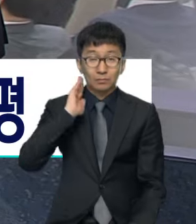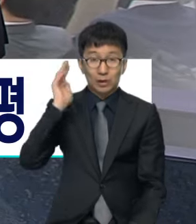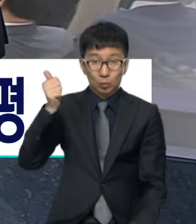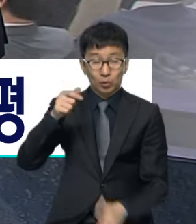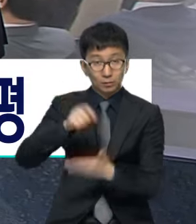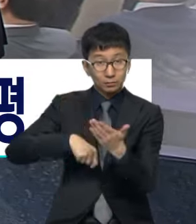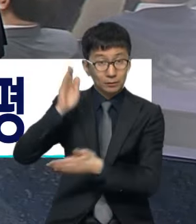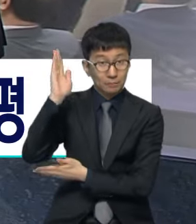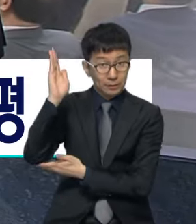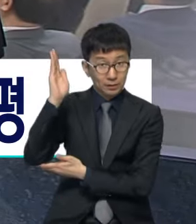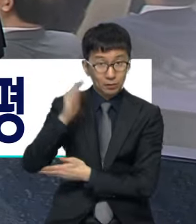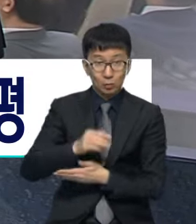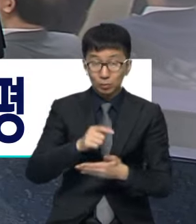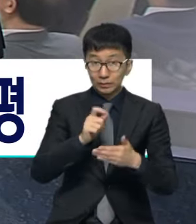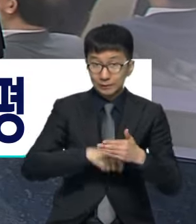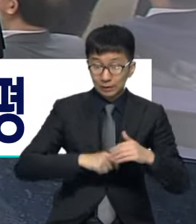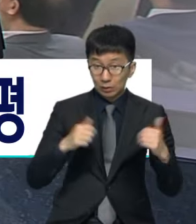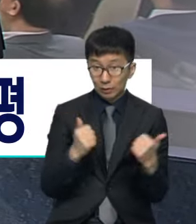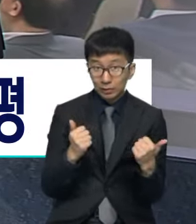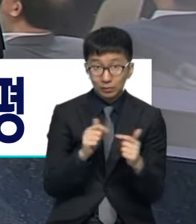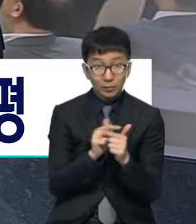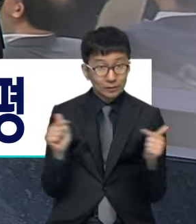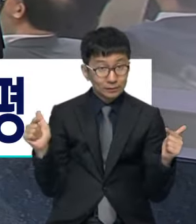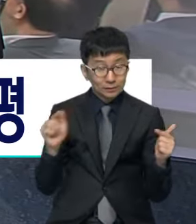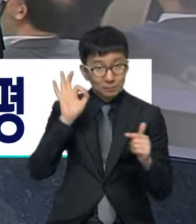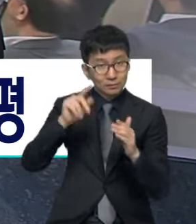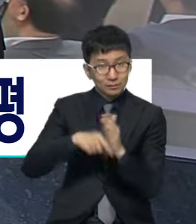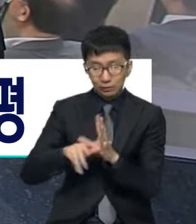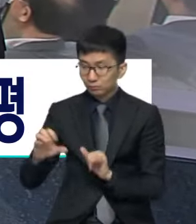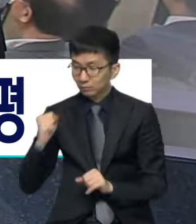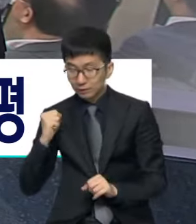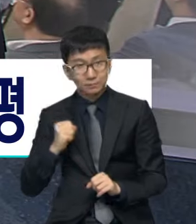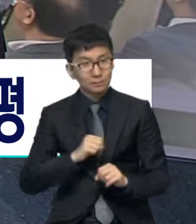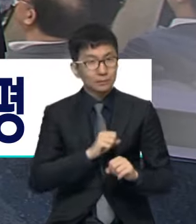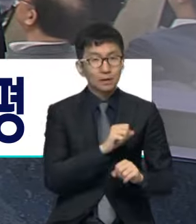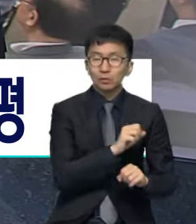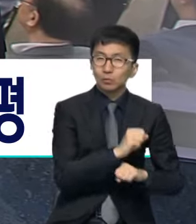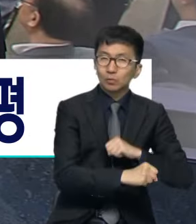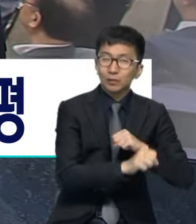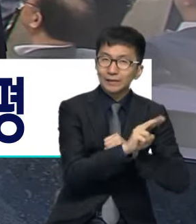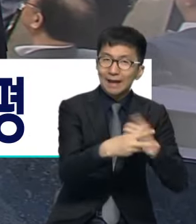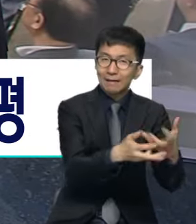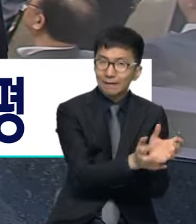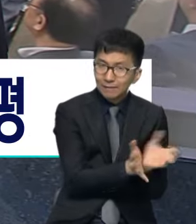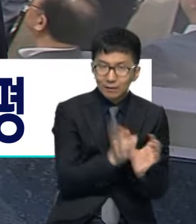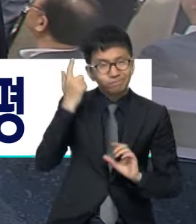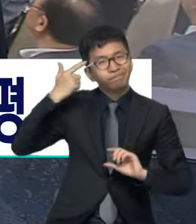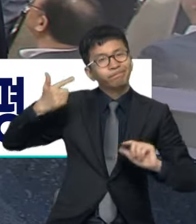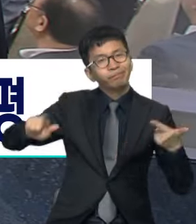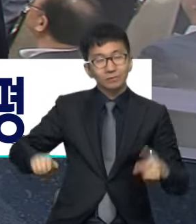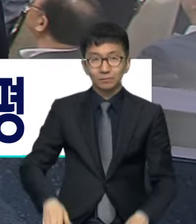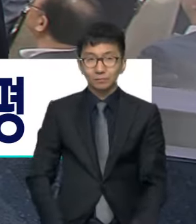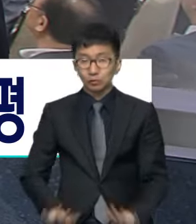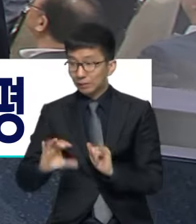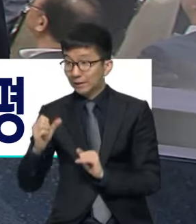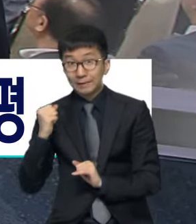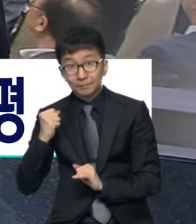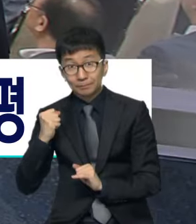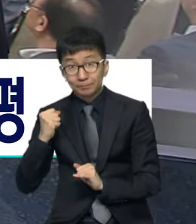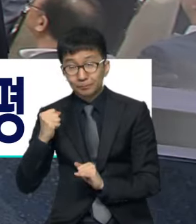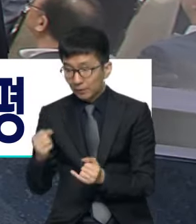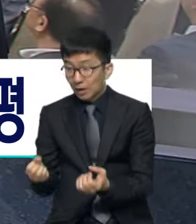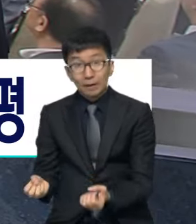자, 오늘 국정브리핑과 기자회견 내용을 놓고 여야는 엇갈린 반응을 내놨습니다. 여당 의원 연찬회가 열리고 있는 그